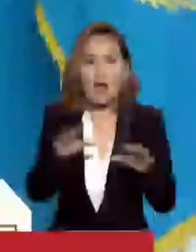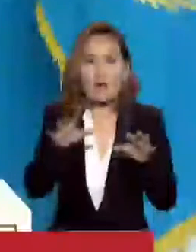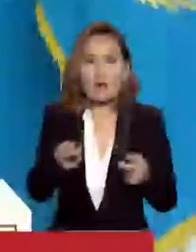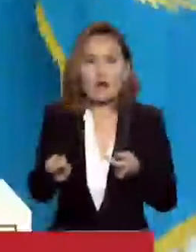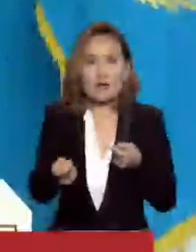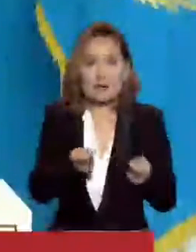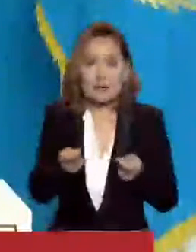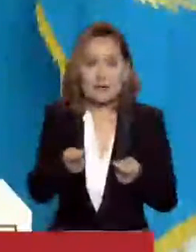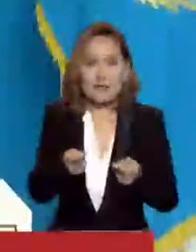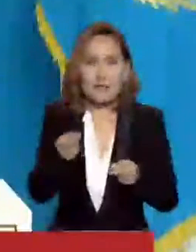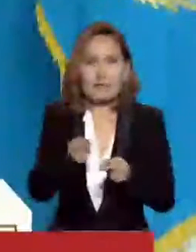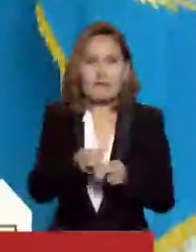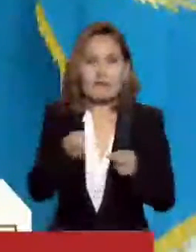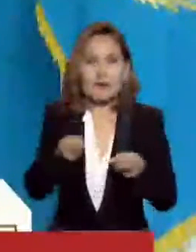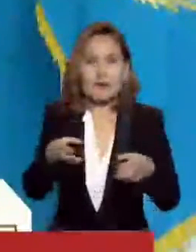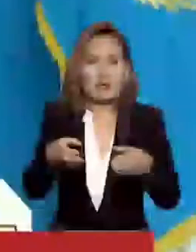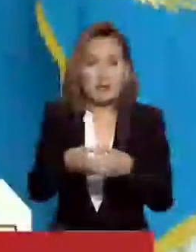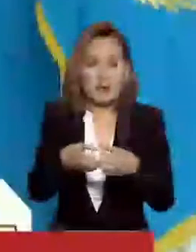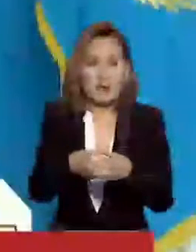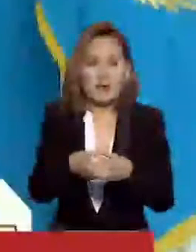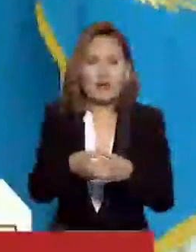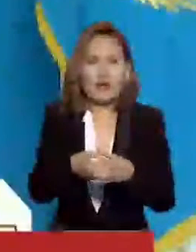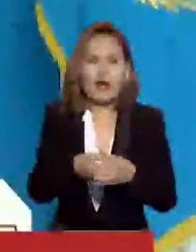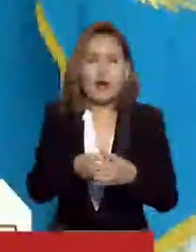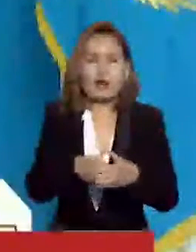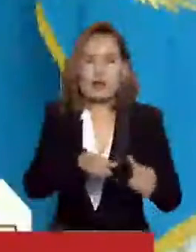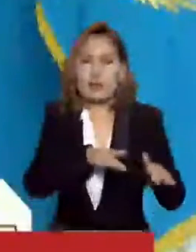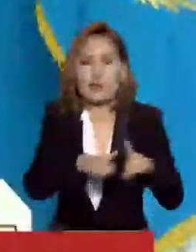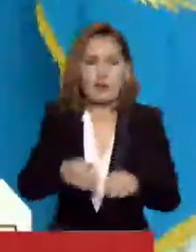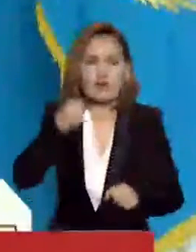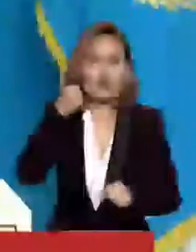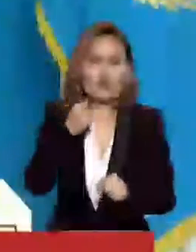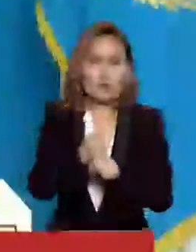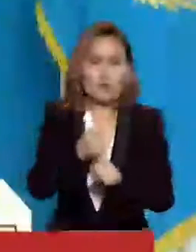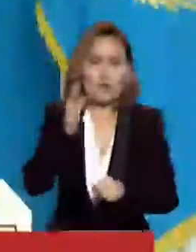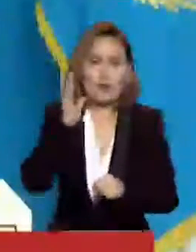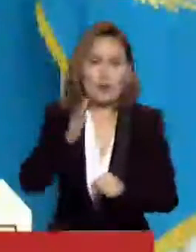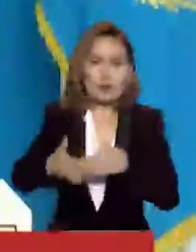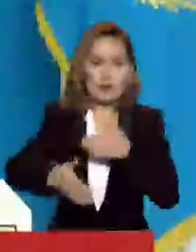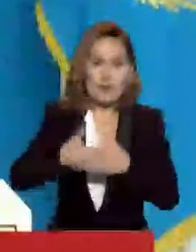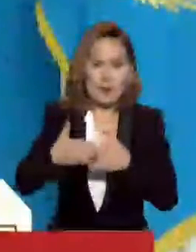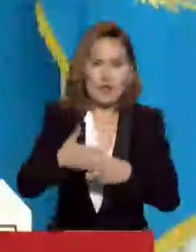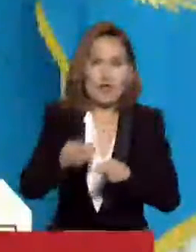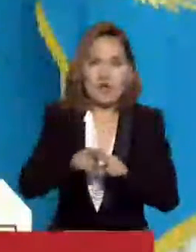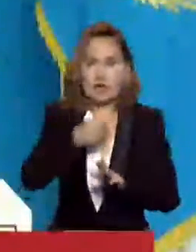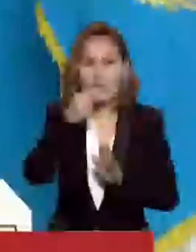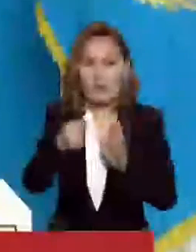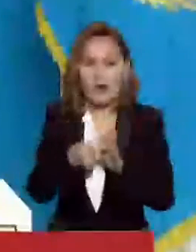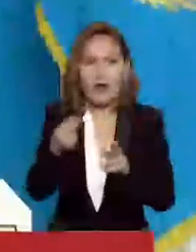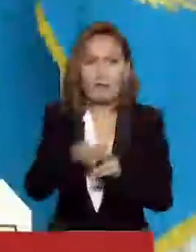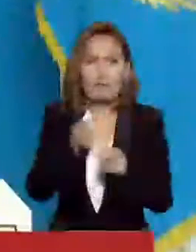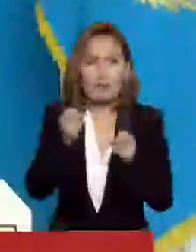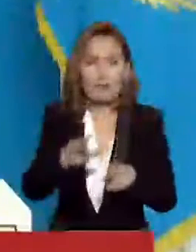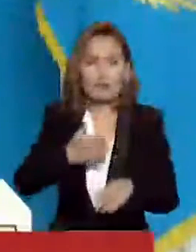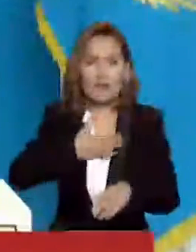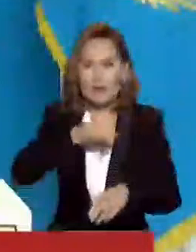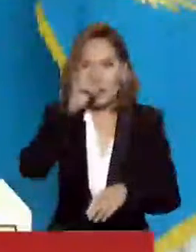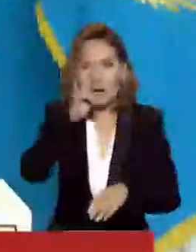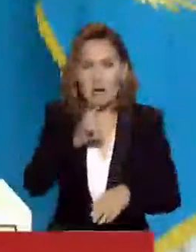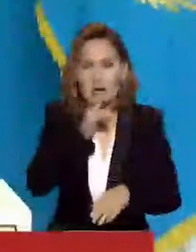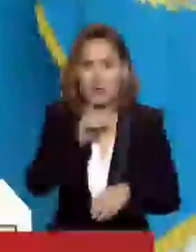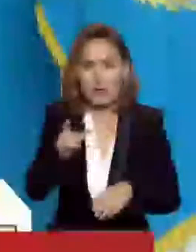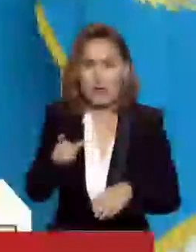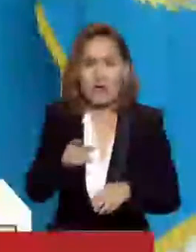Совета безопасности намерен действовать максимально жестко. Это вопрос безопасности наших граждан,